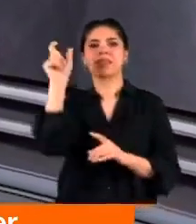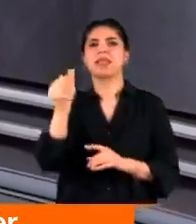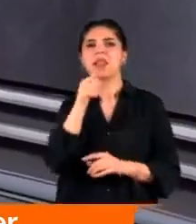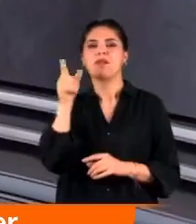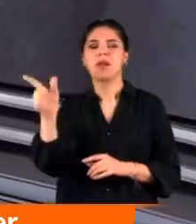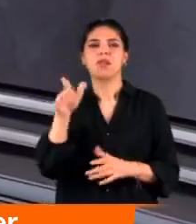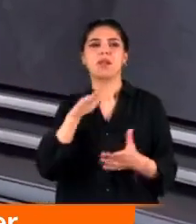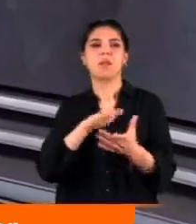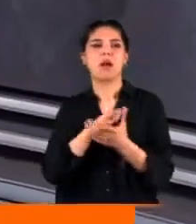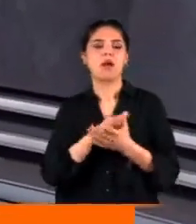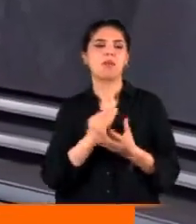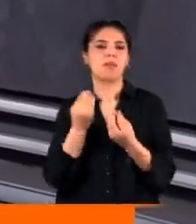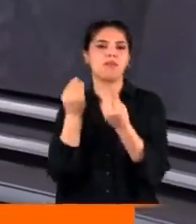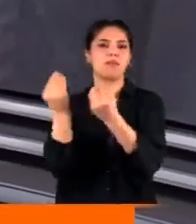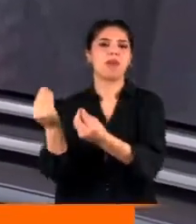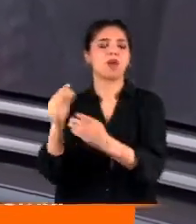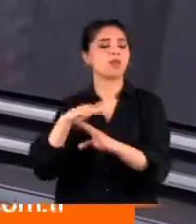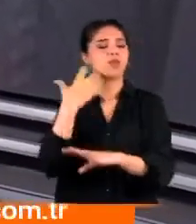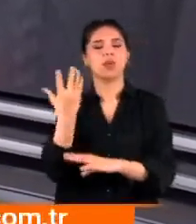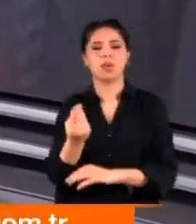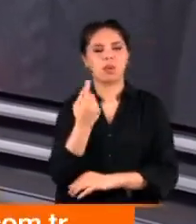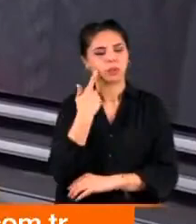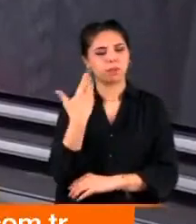çıkarıp ayakkabılarını uzattı. İşte sonrası.